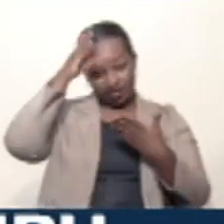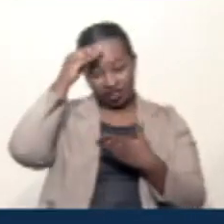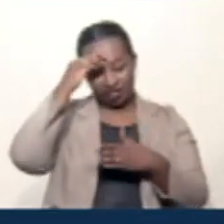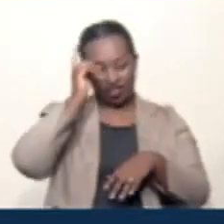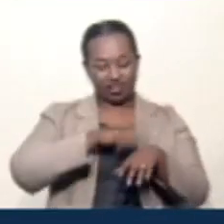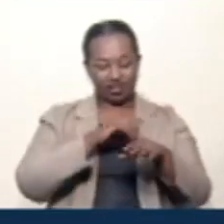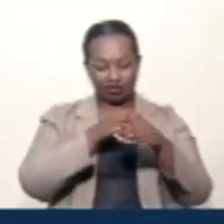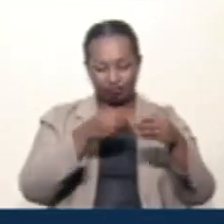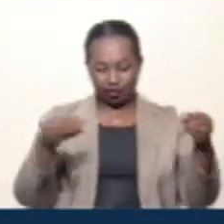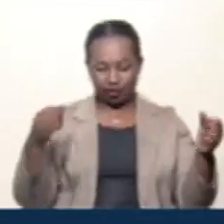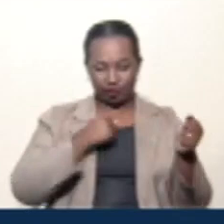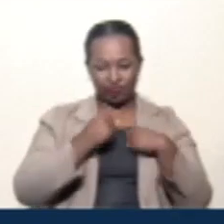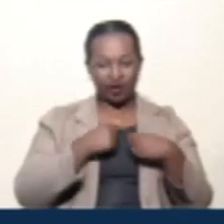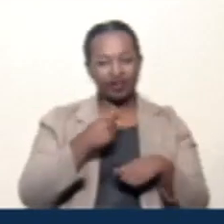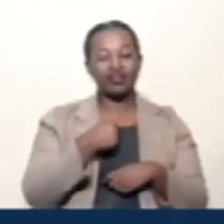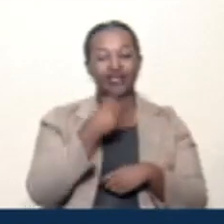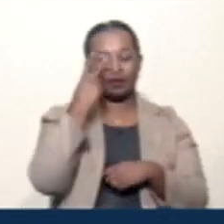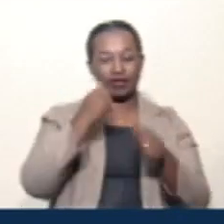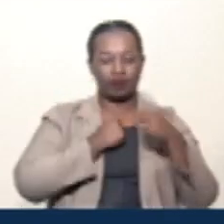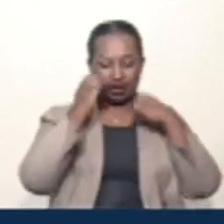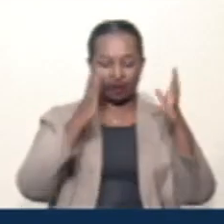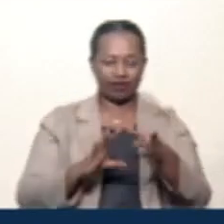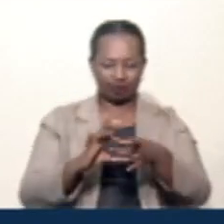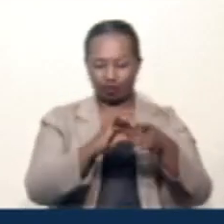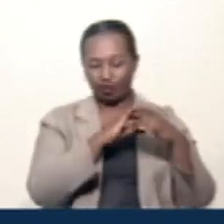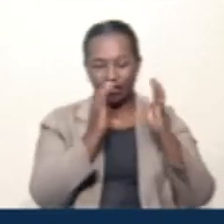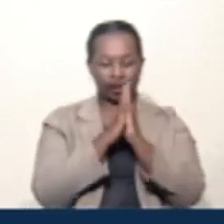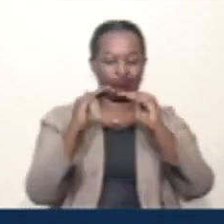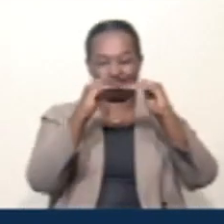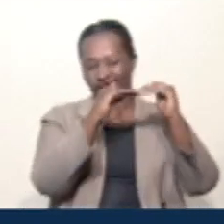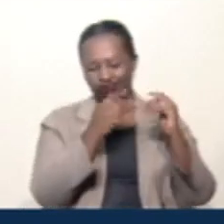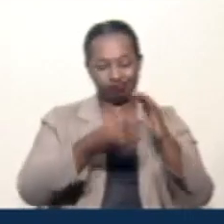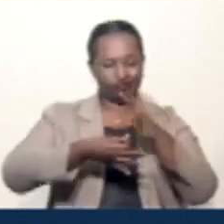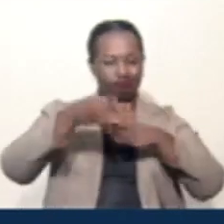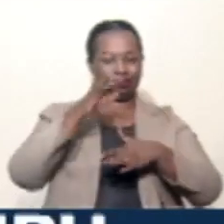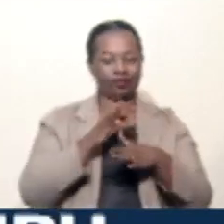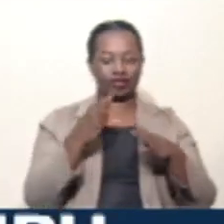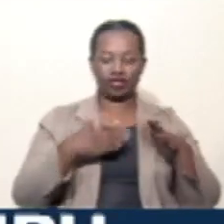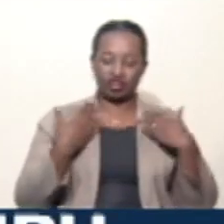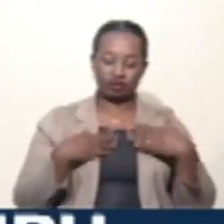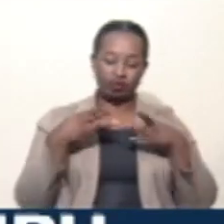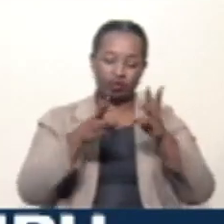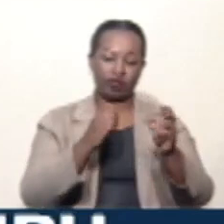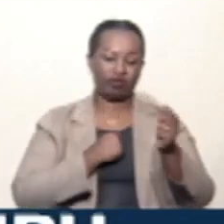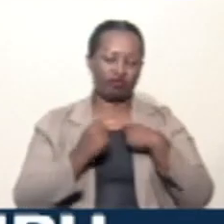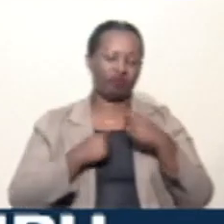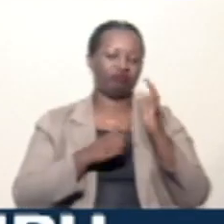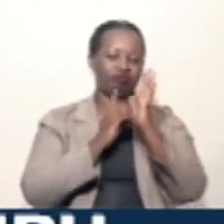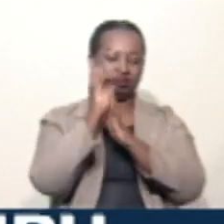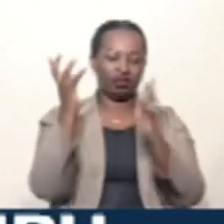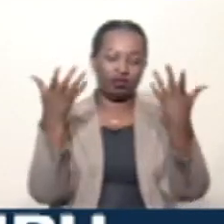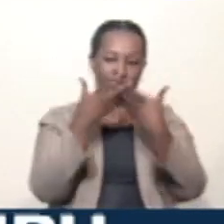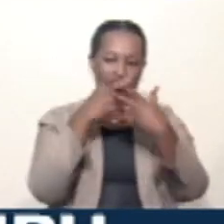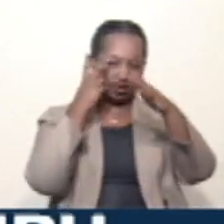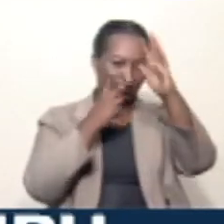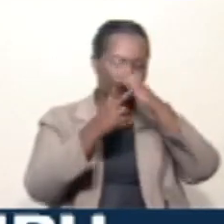Rwanda nabonye ko abanyarwanda bunze ubumwe ndetse banimakaza uburinganire. Nishimiye uburyo Rwanda rurimo gutera imbere bigendanye